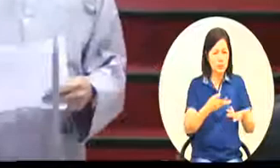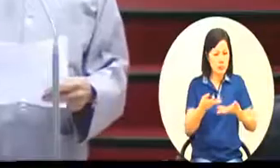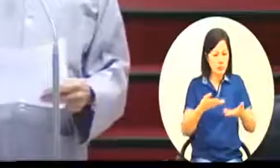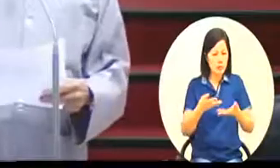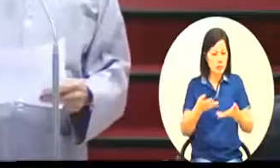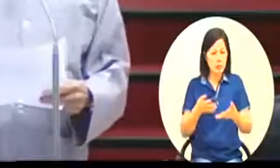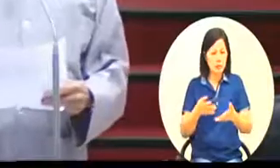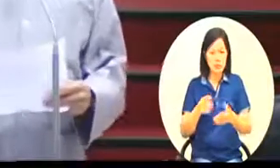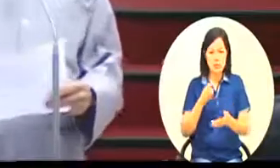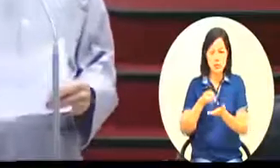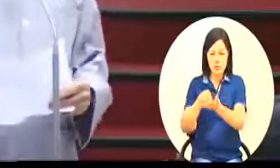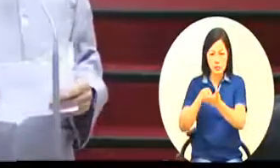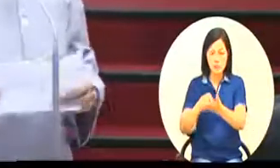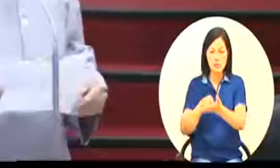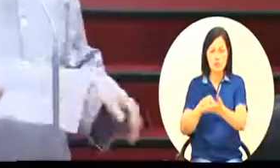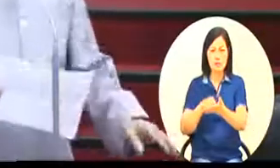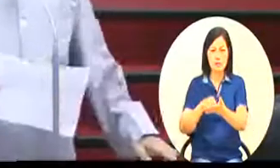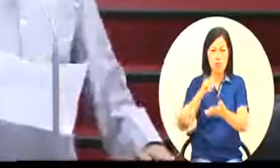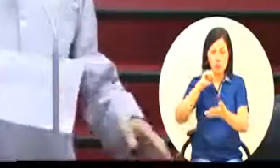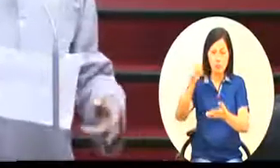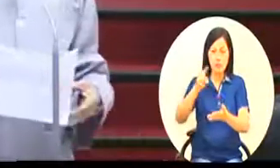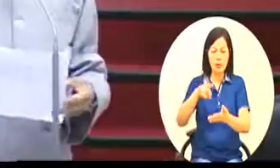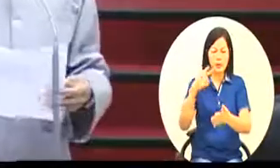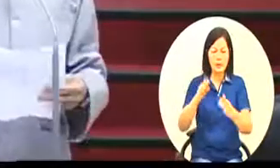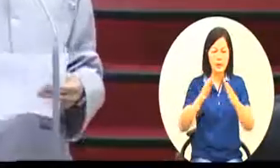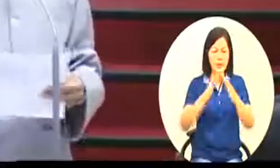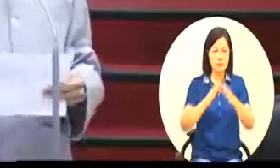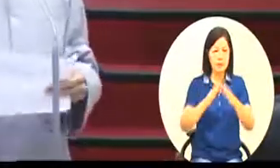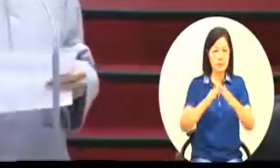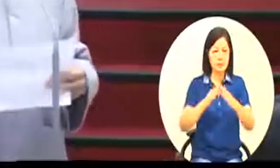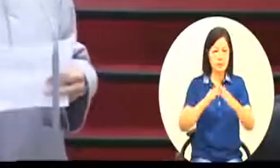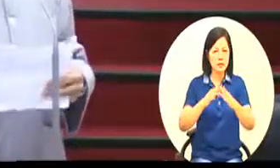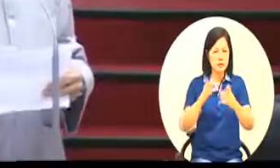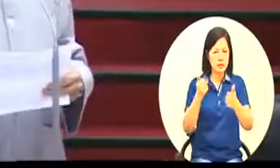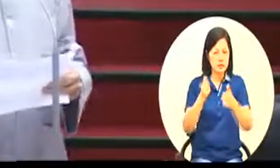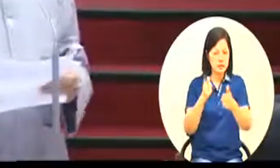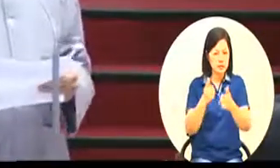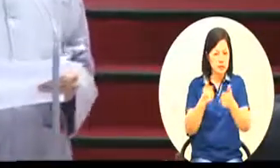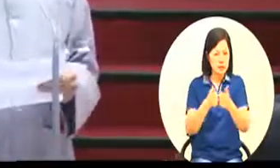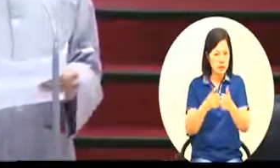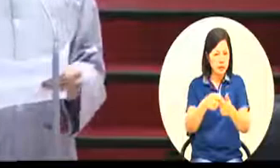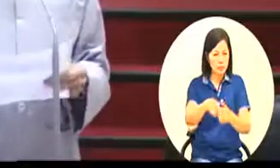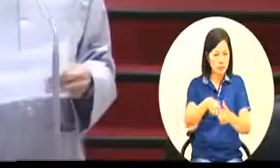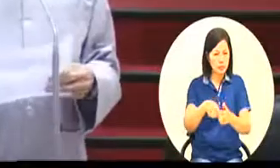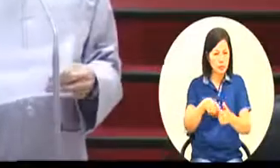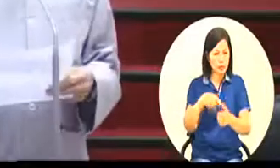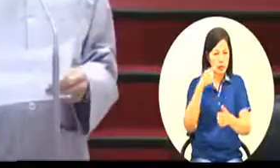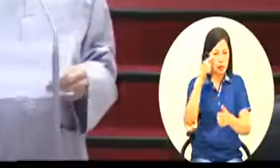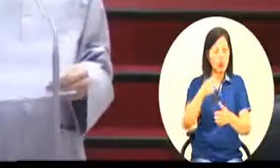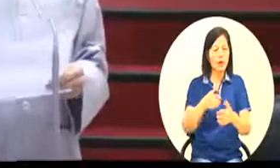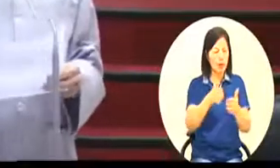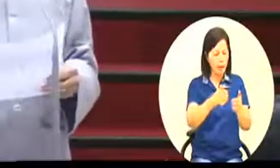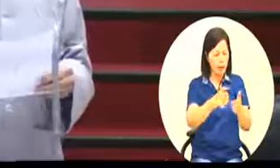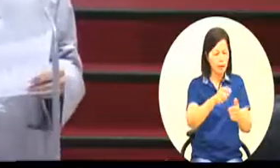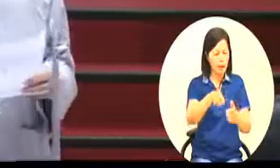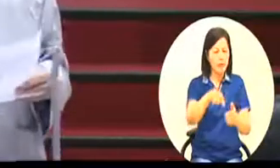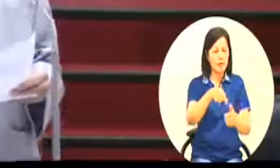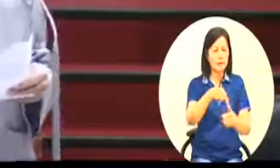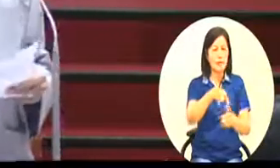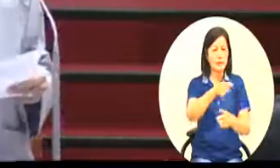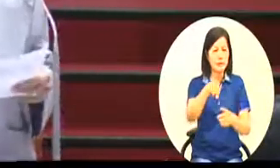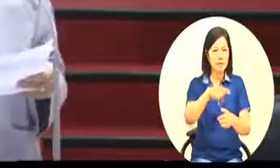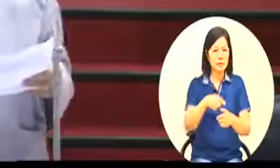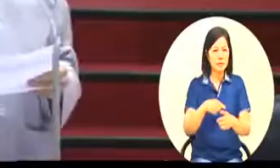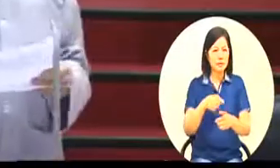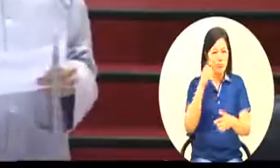制局，甲咱个啊，咱个市议会法规会吼，我那表示感谢会当圆满吼，迄条都到